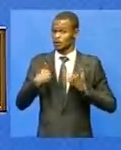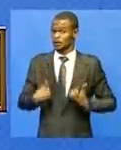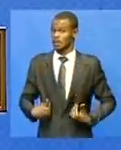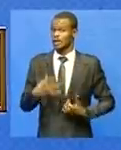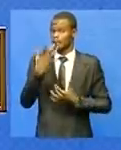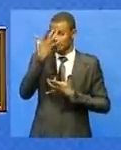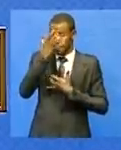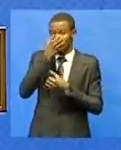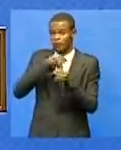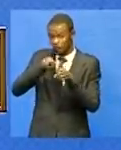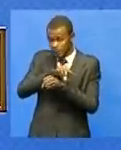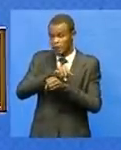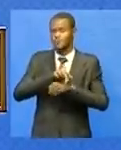Covid-19.